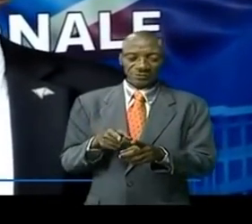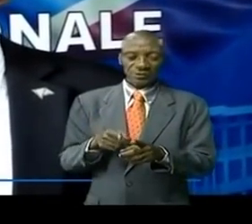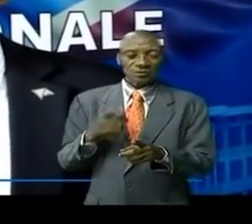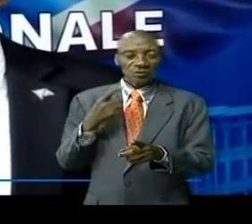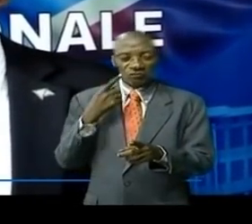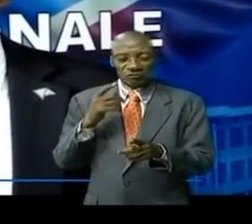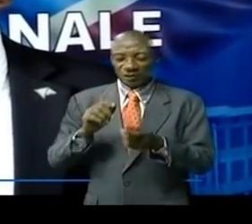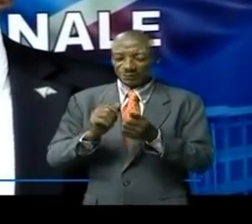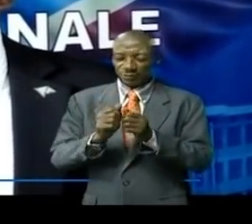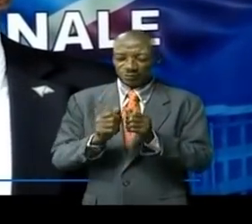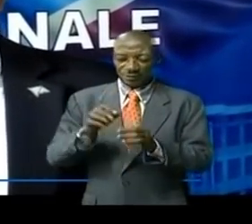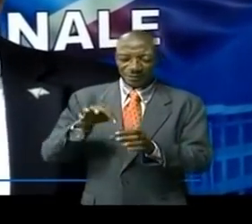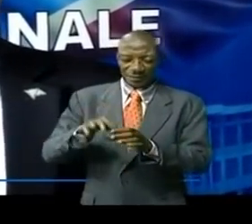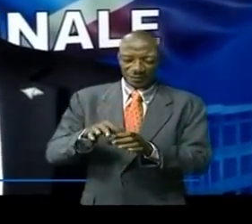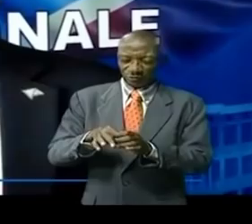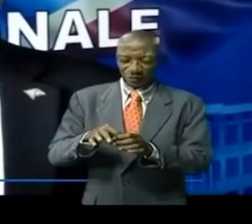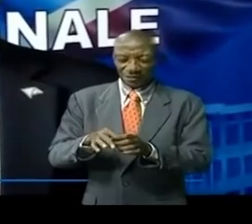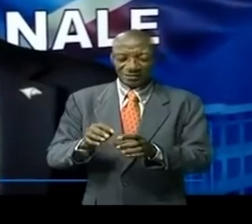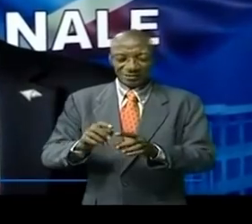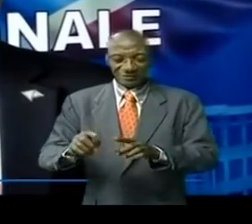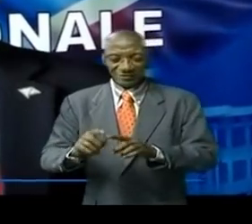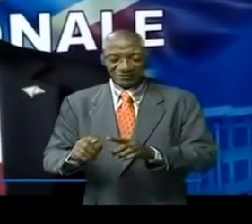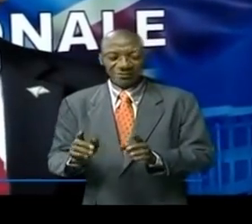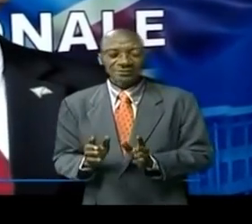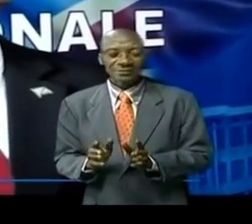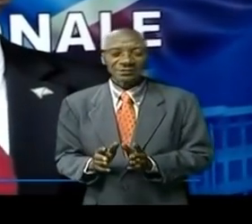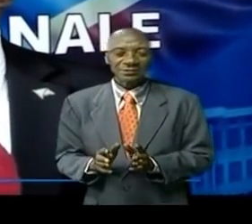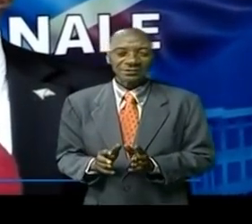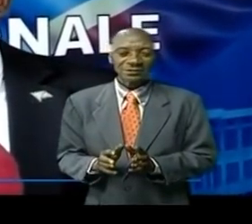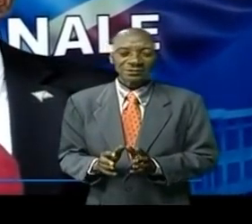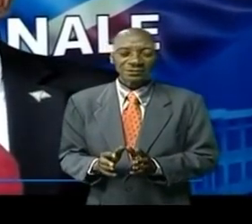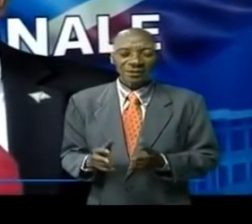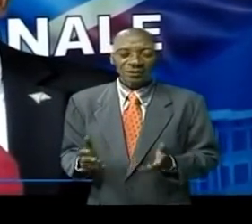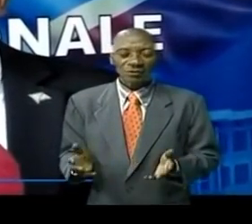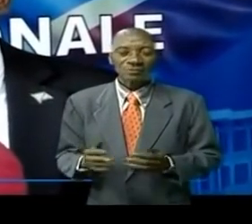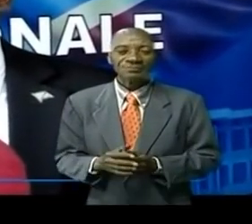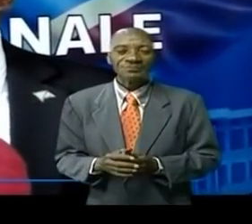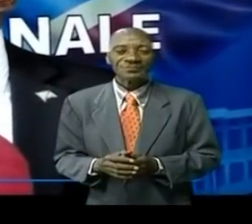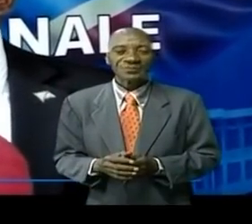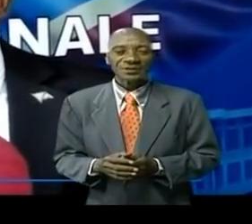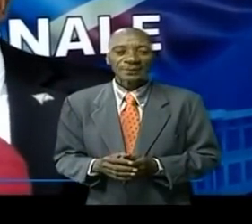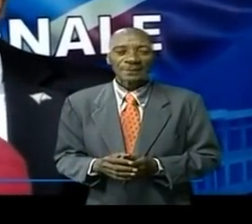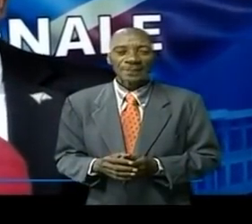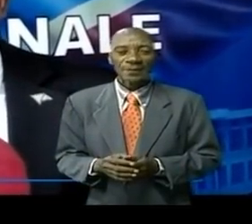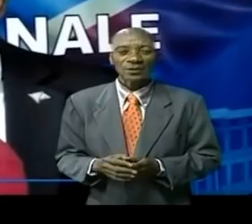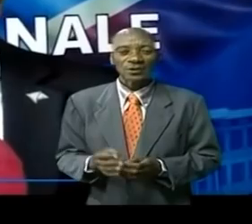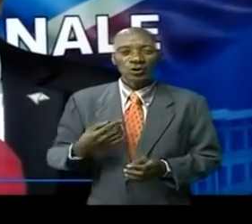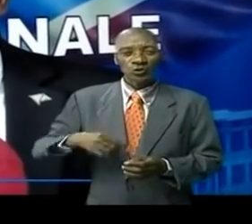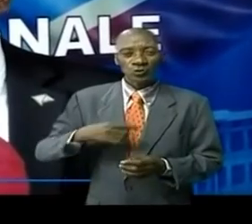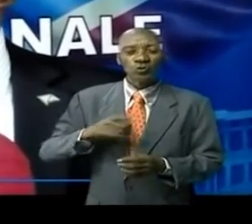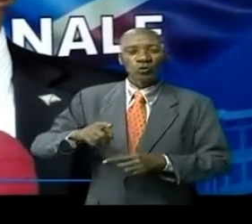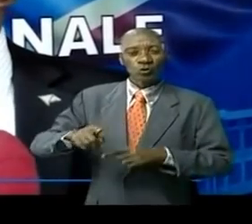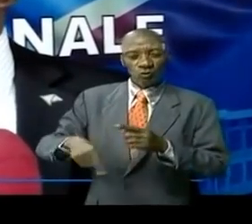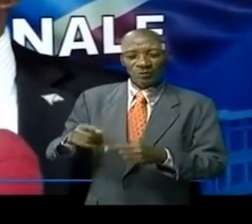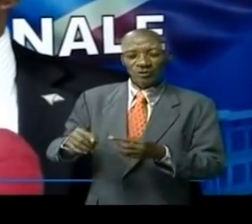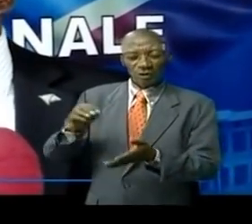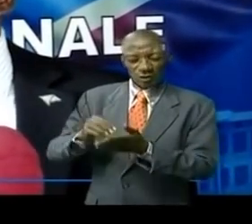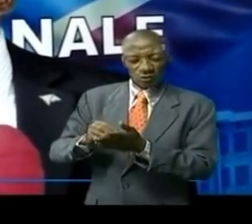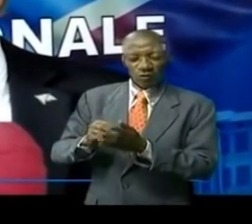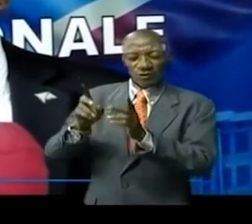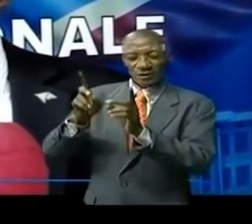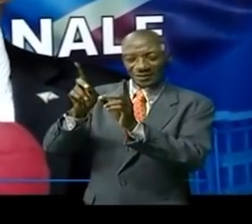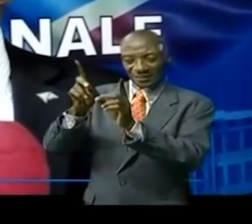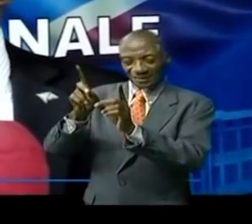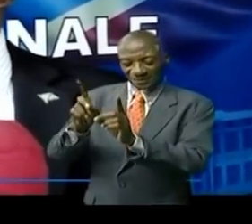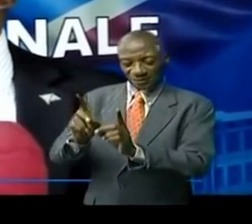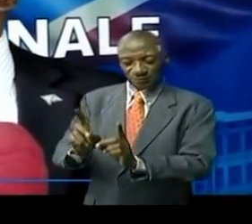de la RDC, gérer, c'est ça, aménager. Et donc, on ne pouvait pas reprendre encore cette disposition ni